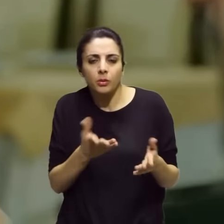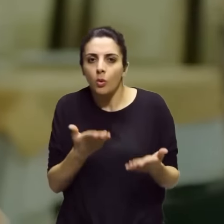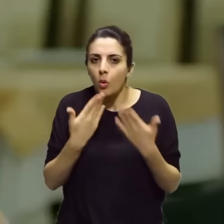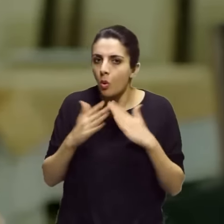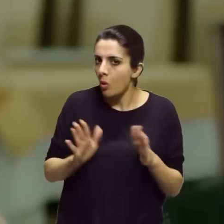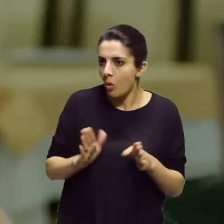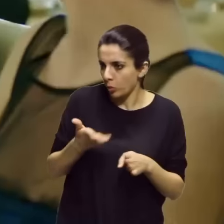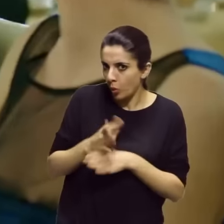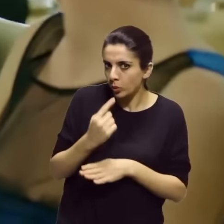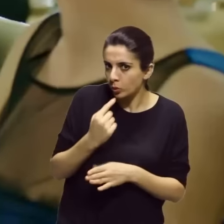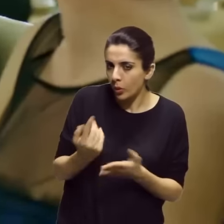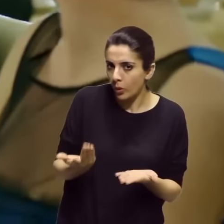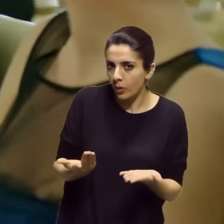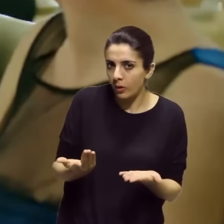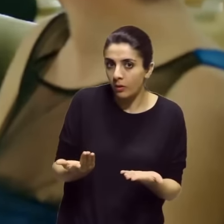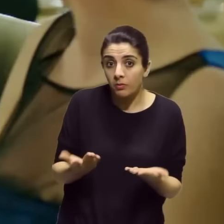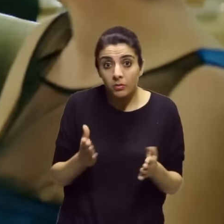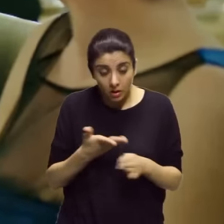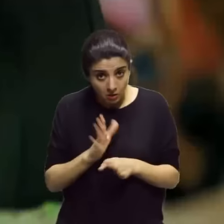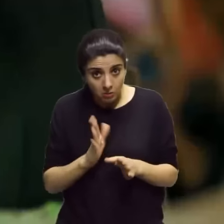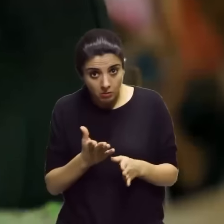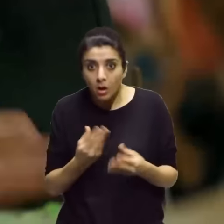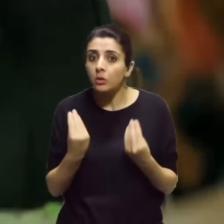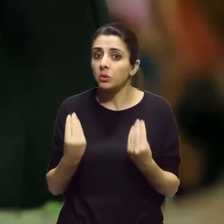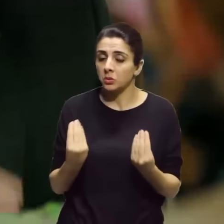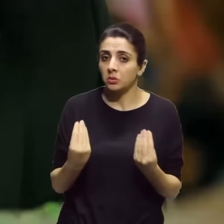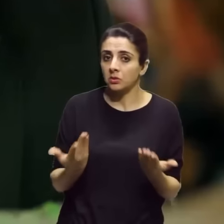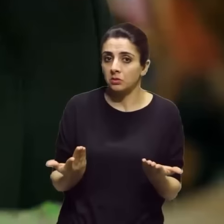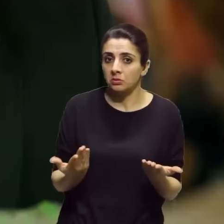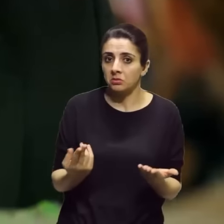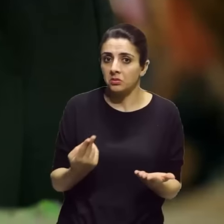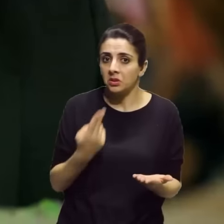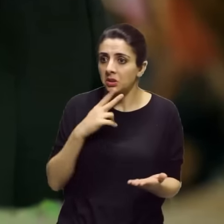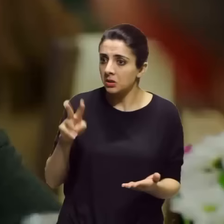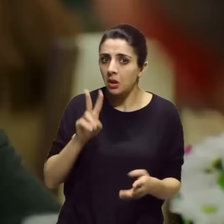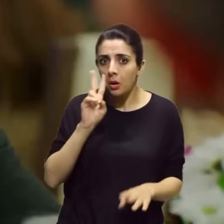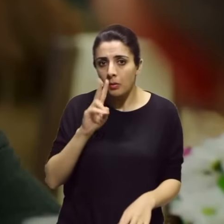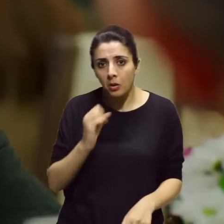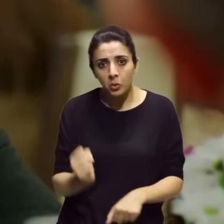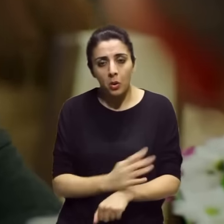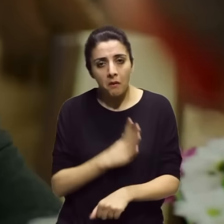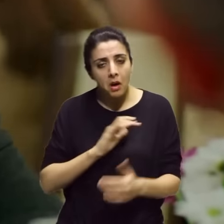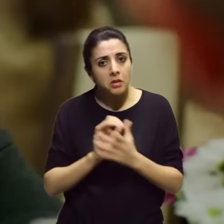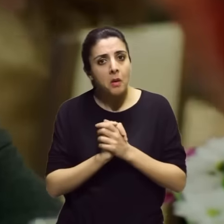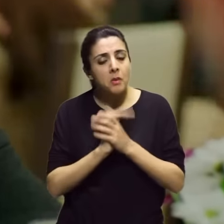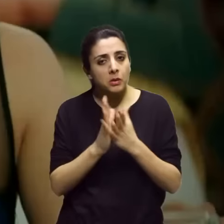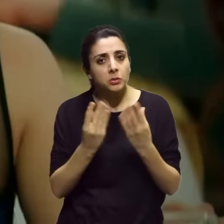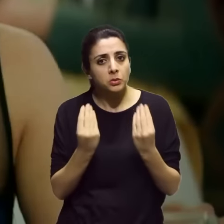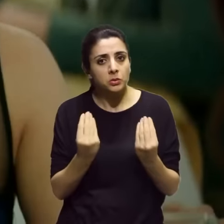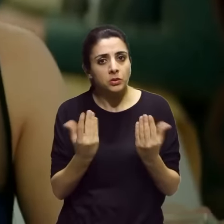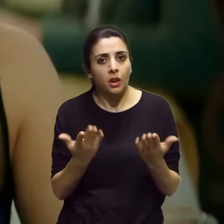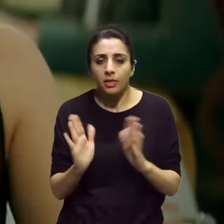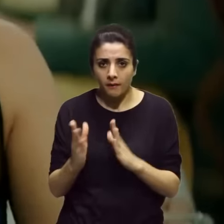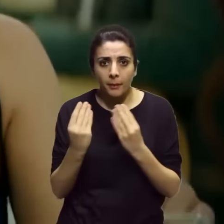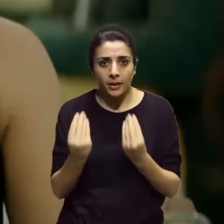Yok, bana öyle gelmedi. Ha, güzel. Kızları etkilemişsin. Bravo, bravo dostum.